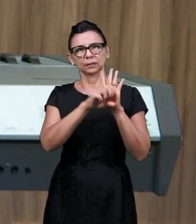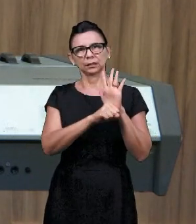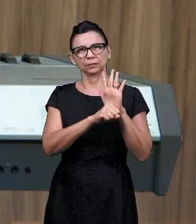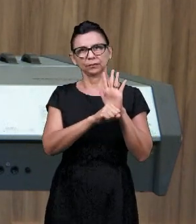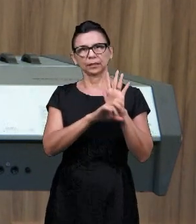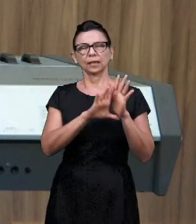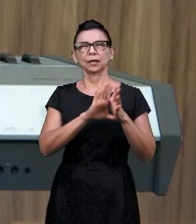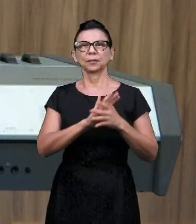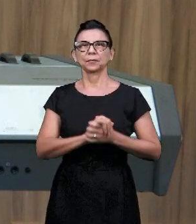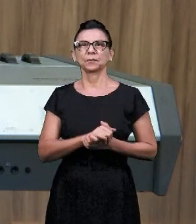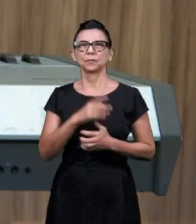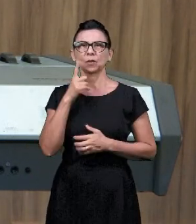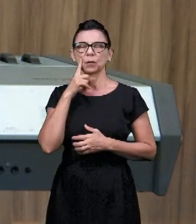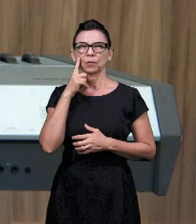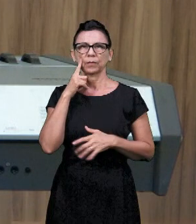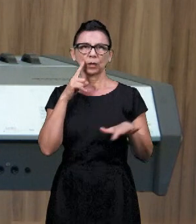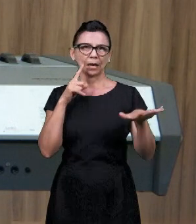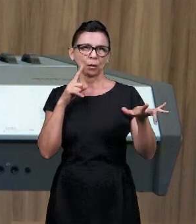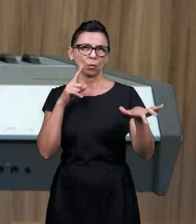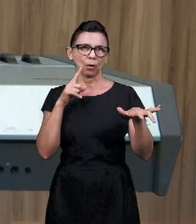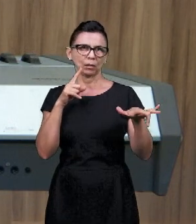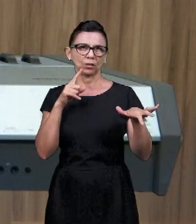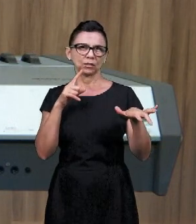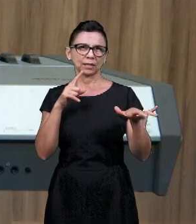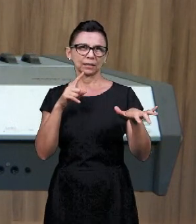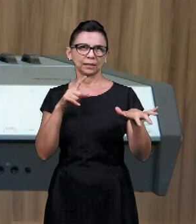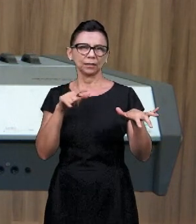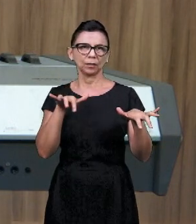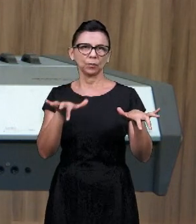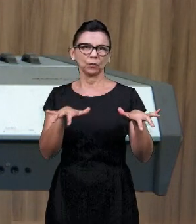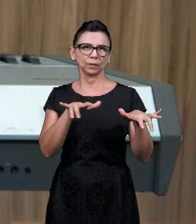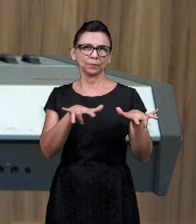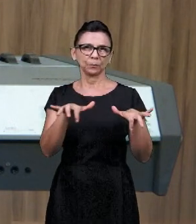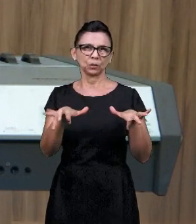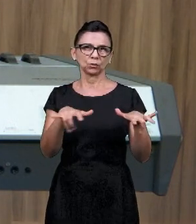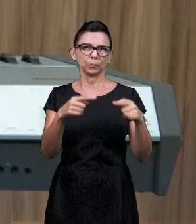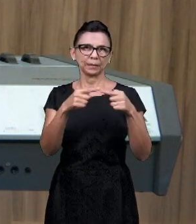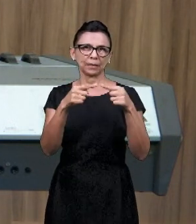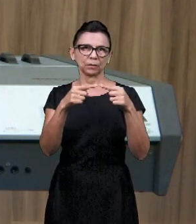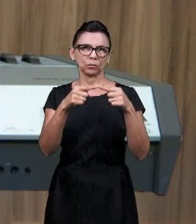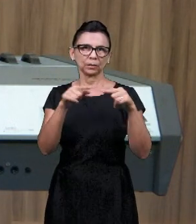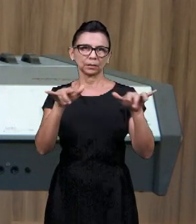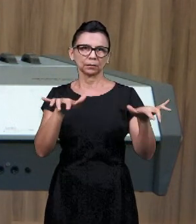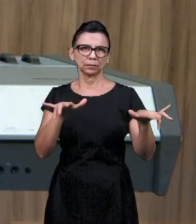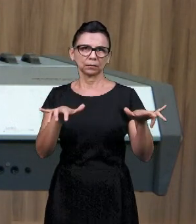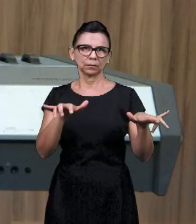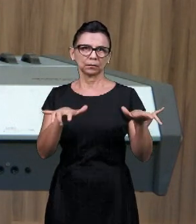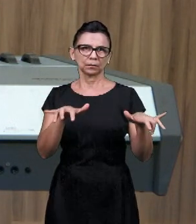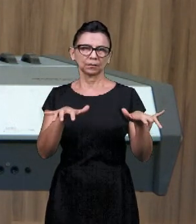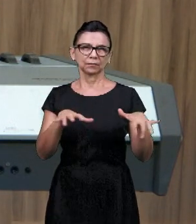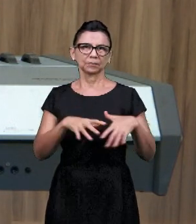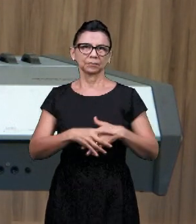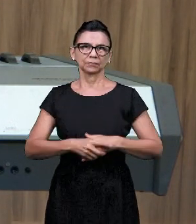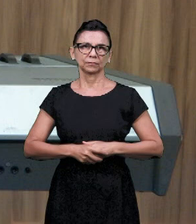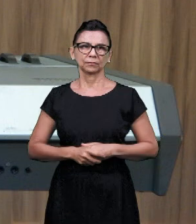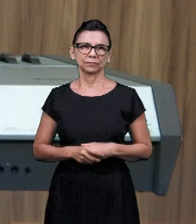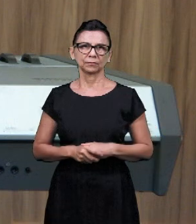l'inversion d'accord. Je vais expliquer d'une manière simple objectif. On va voir.